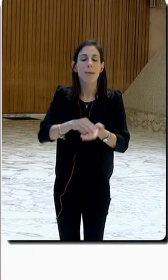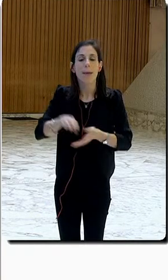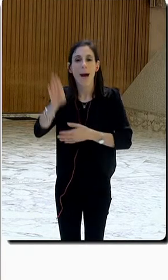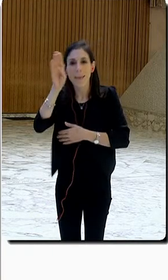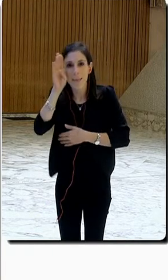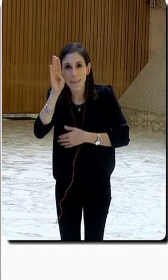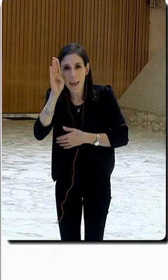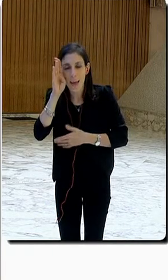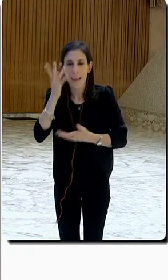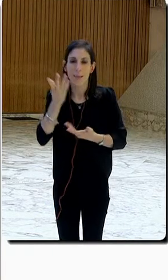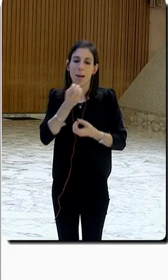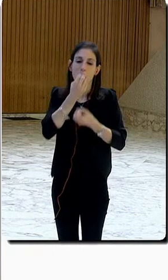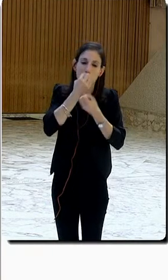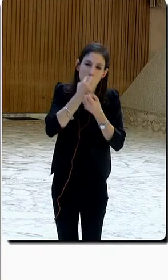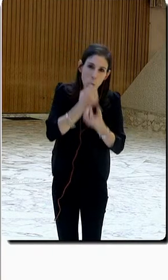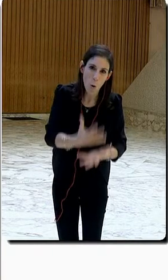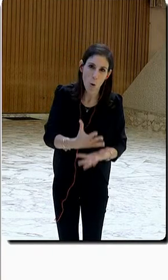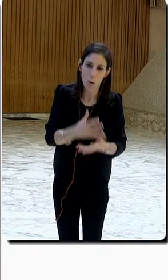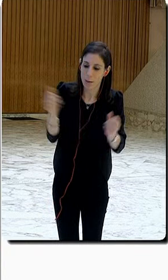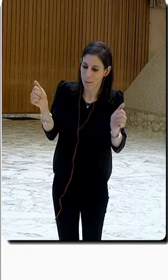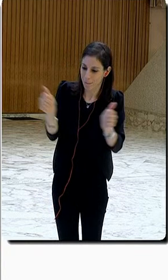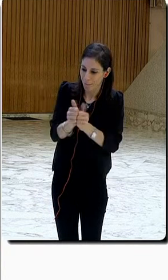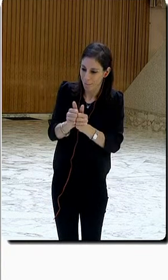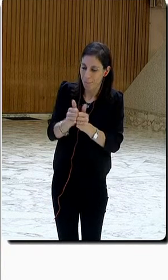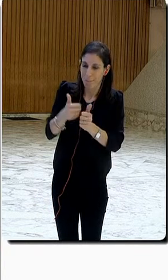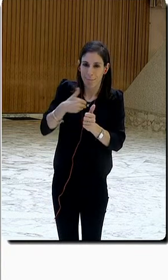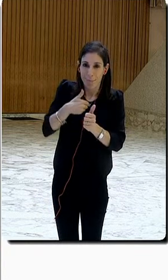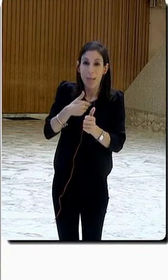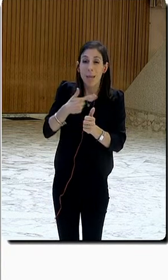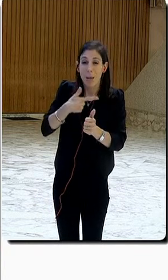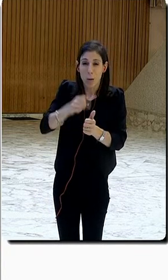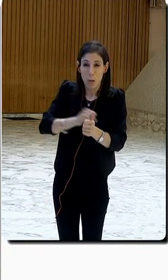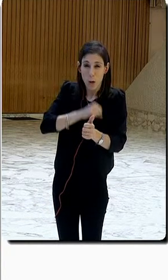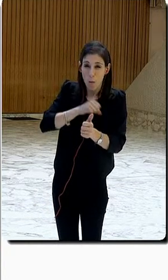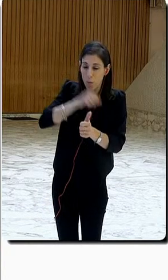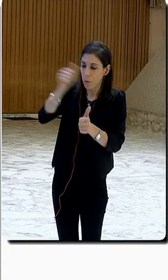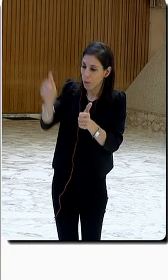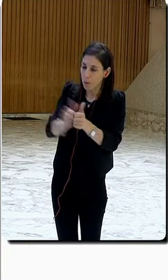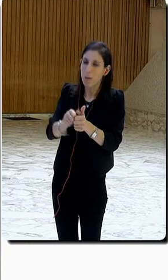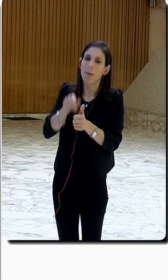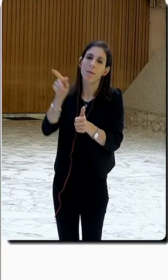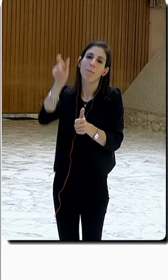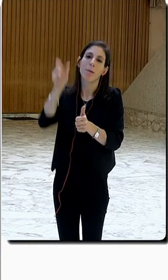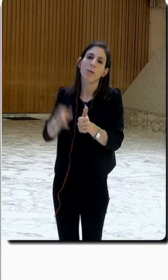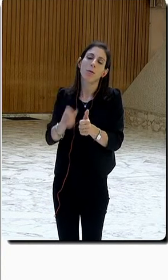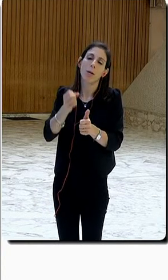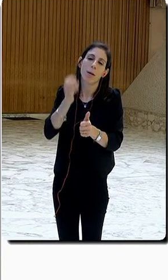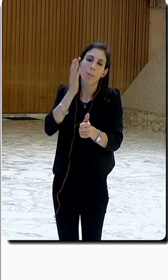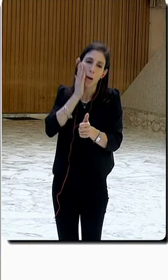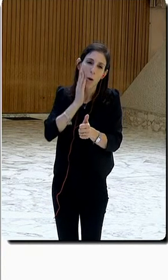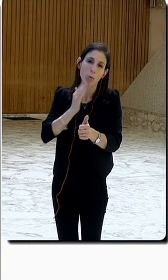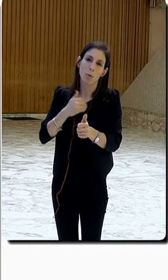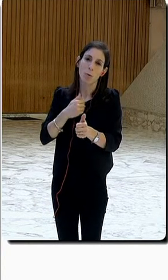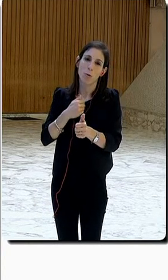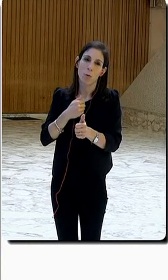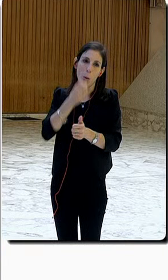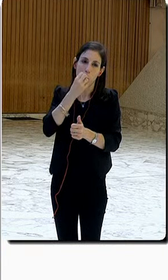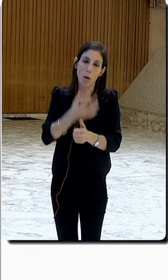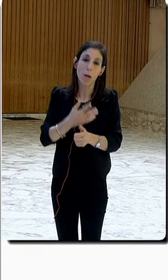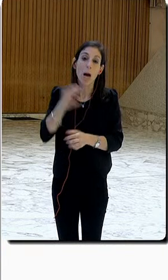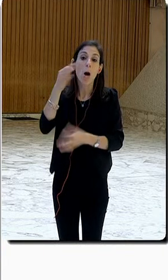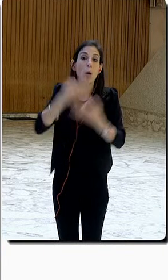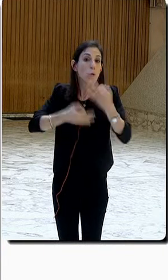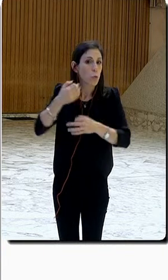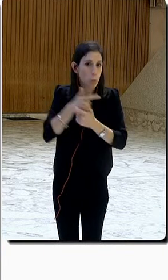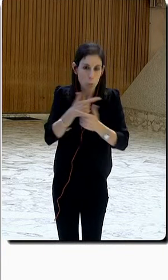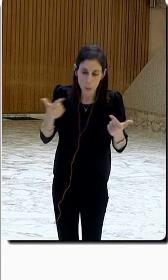personne avec nous, au milieu de notre souffrance. Une présence qui ne donne pas des remarques, qui ne blâme pas et qui n'encourage